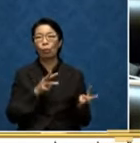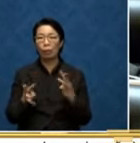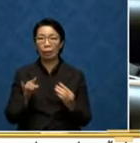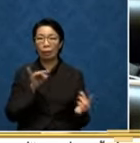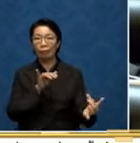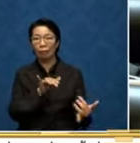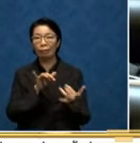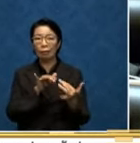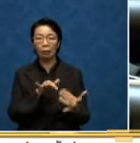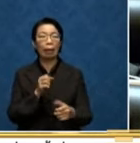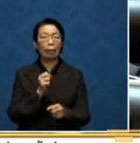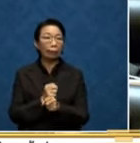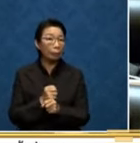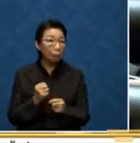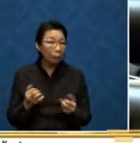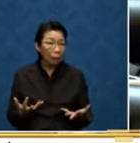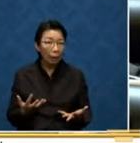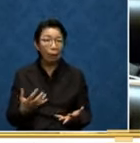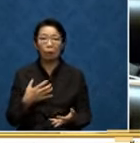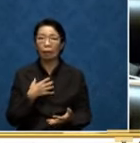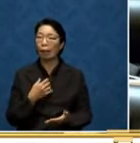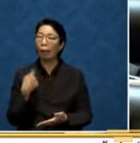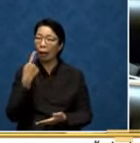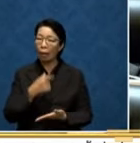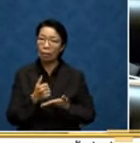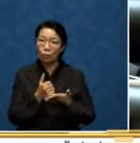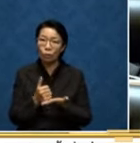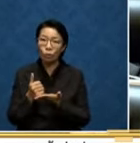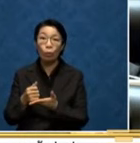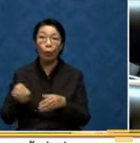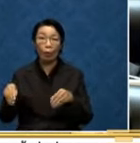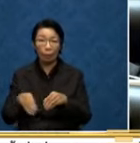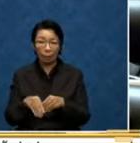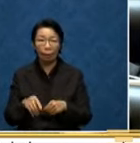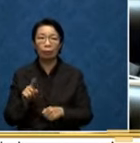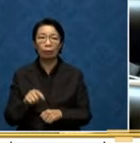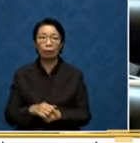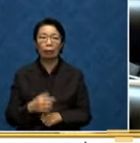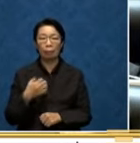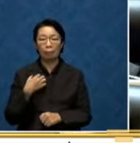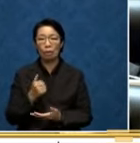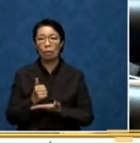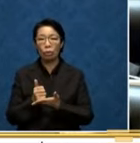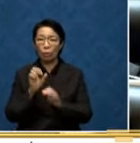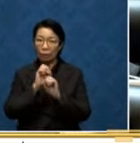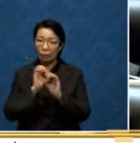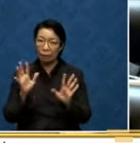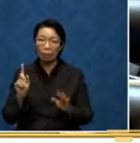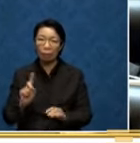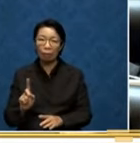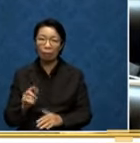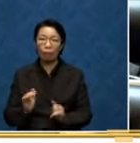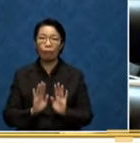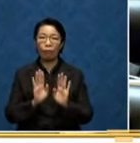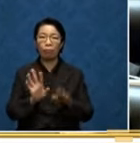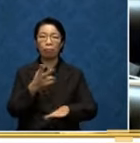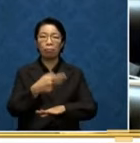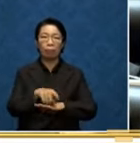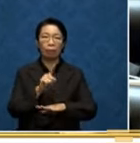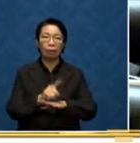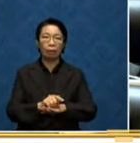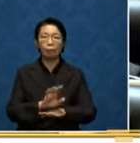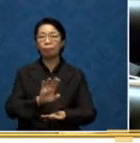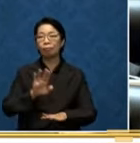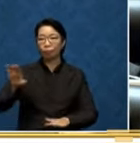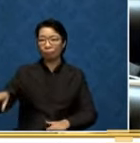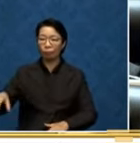ทำเนี่ยรับรู้ที่จะนำไปช่วยเหลือนะฮะส่วนข้อสังเกตที่2เนี่ยที่ผมอยากจะฝากท่านประธานไปถึงหน่วยงาน